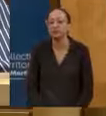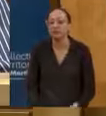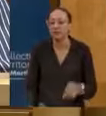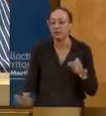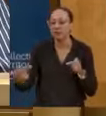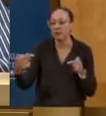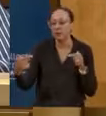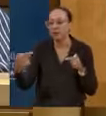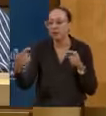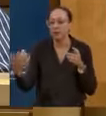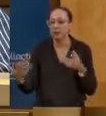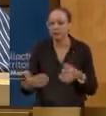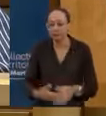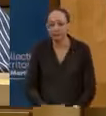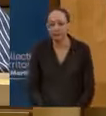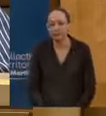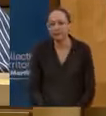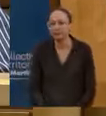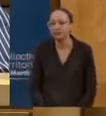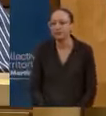qui a fini. Ou parler mon